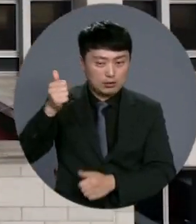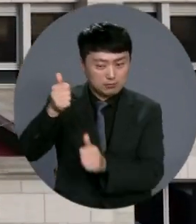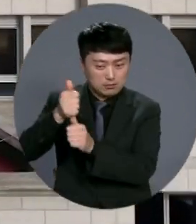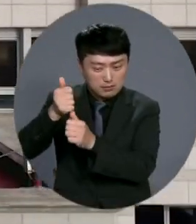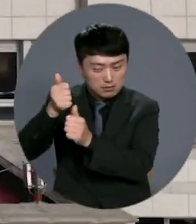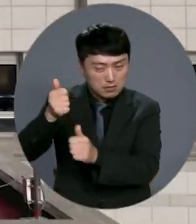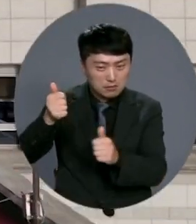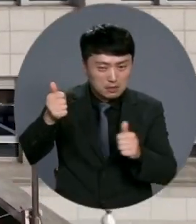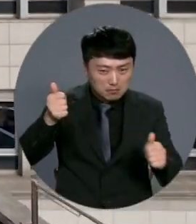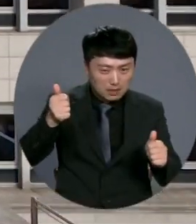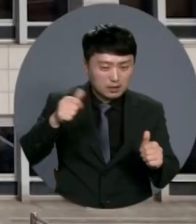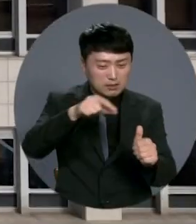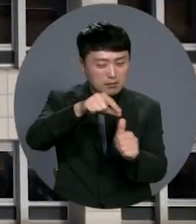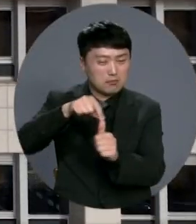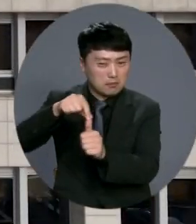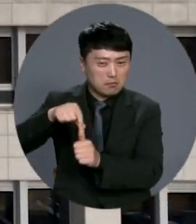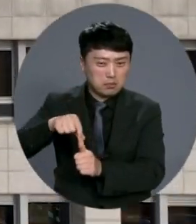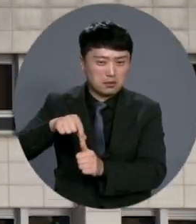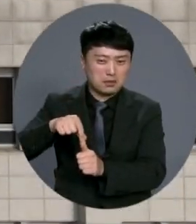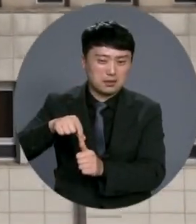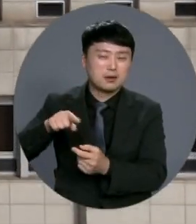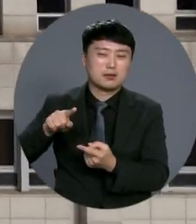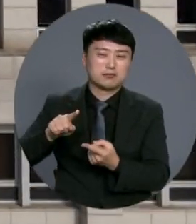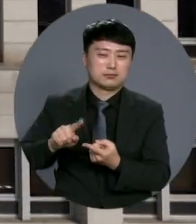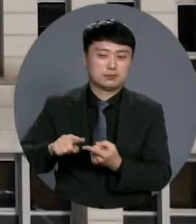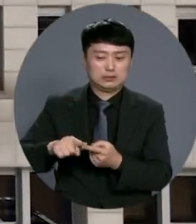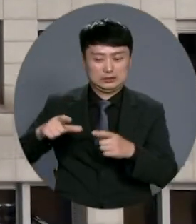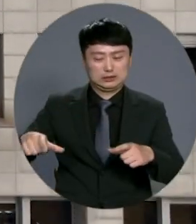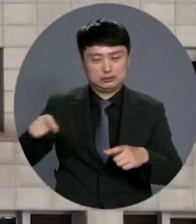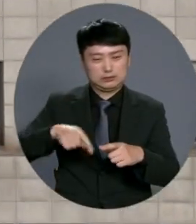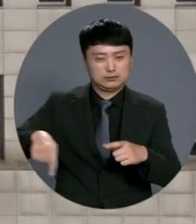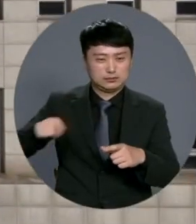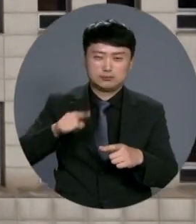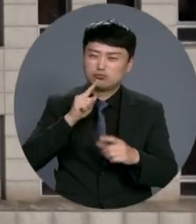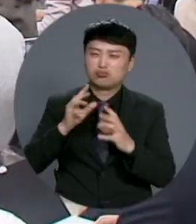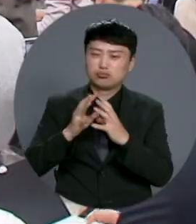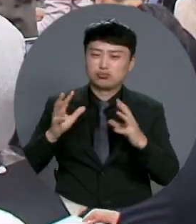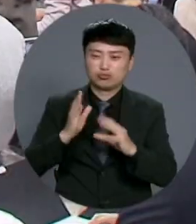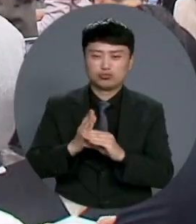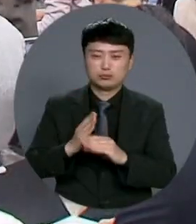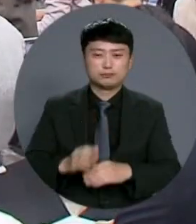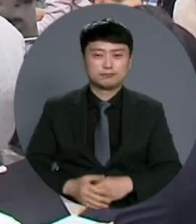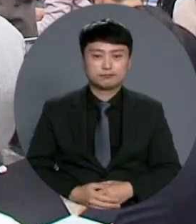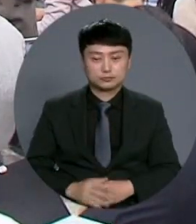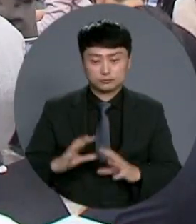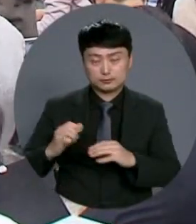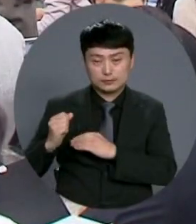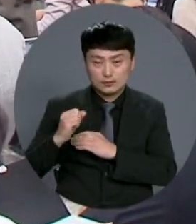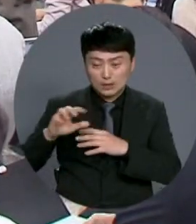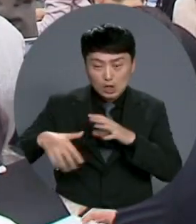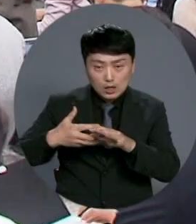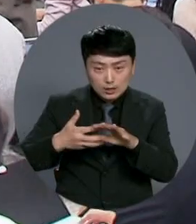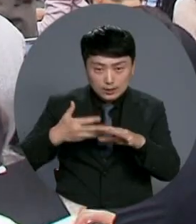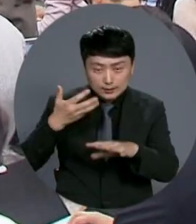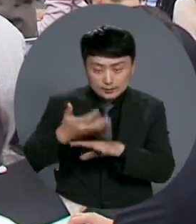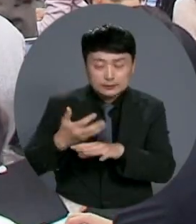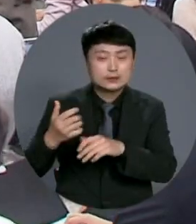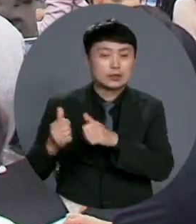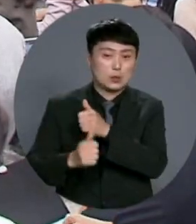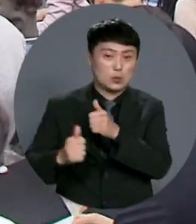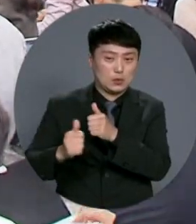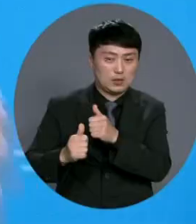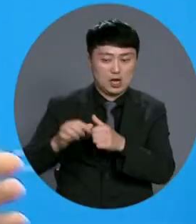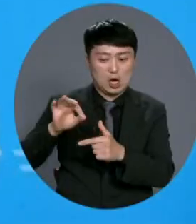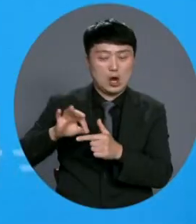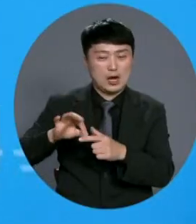참모들이 낙점될 거란 용산 차출설이 지역 정가를 달군 상황. 국민의힘 혁신위원장까지